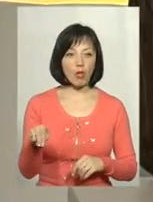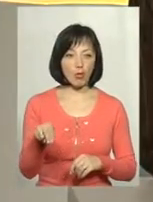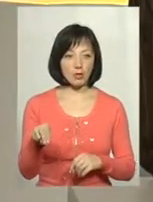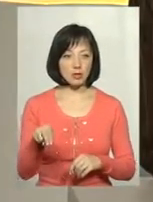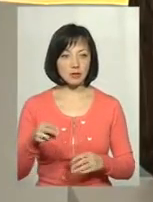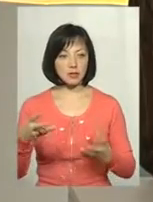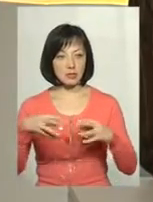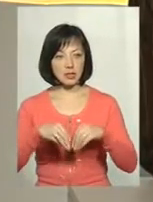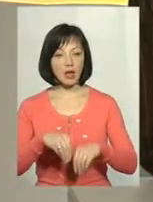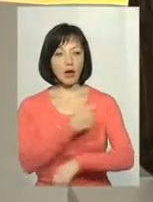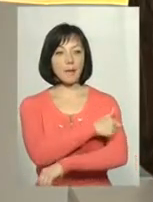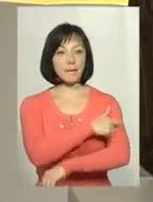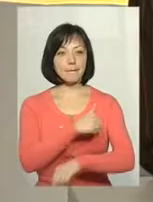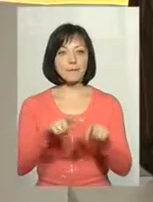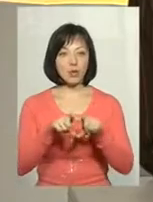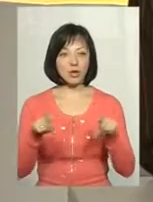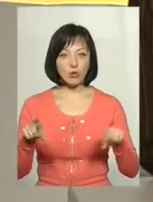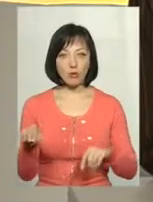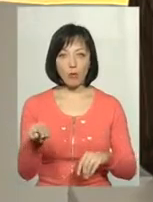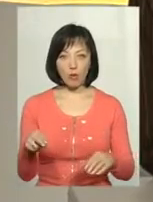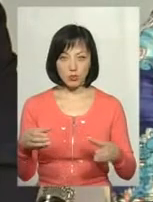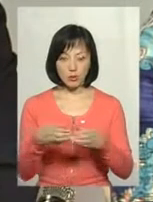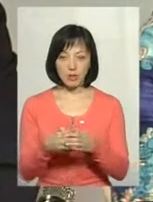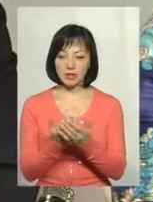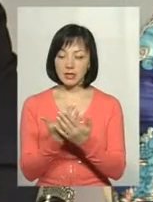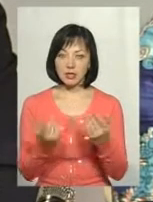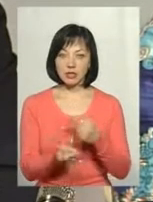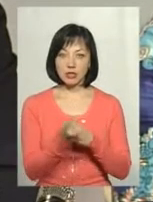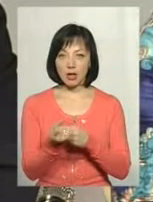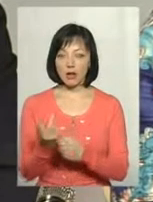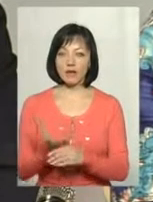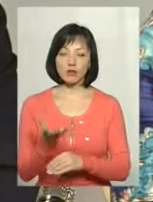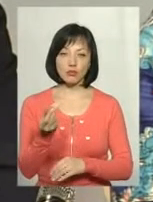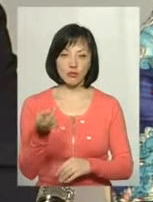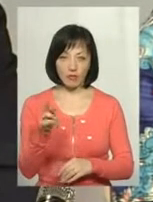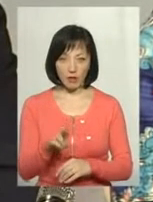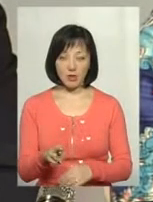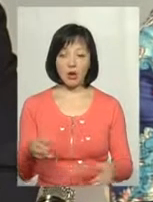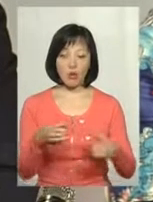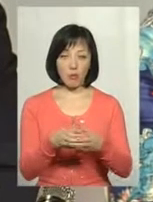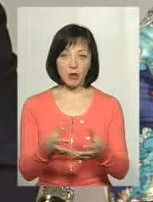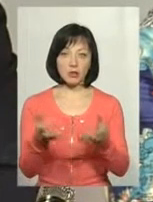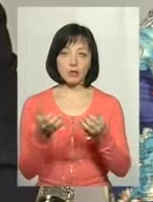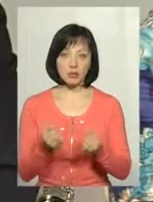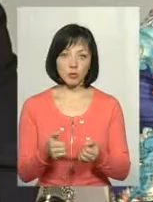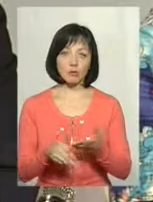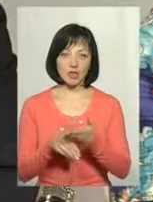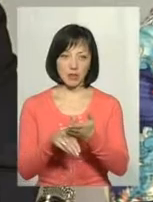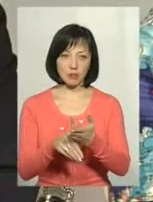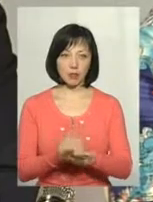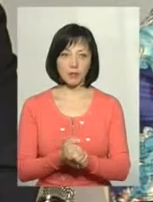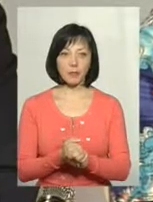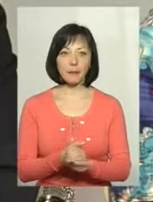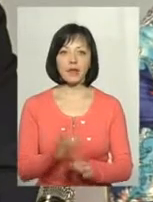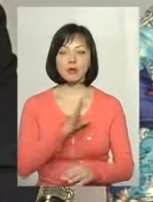громаді, амбулаторії в Полонській громаді. Тому з різних джерел фінансування об'єднані громади отримують підтримку.